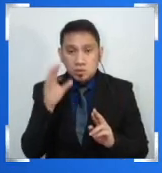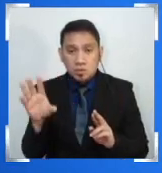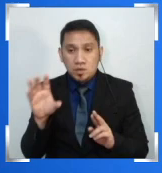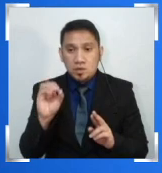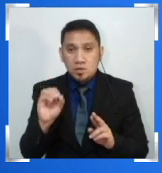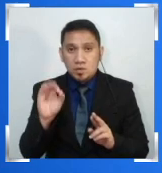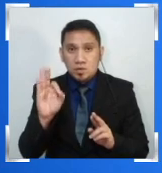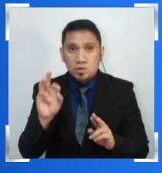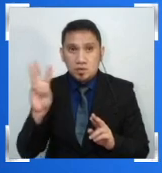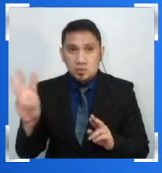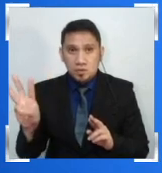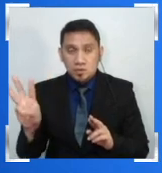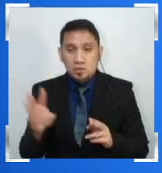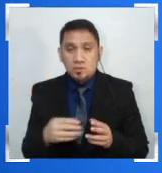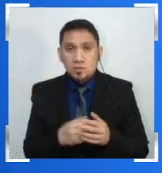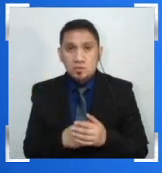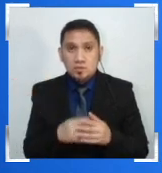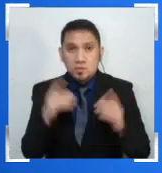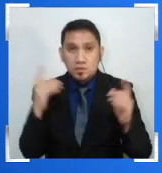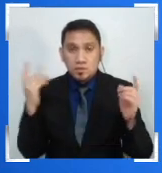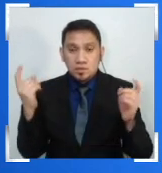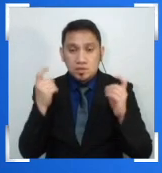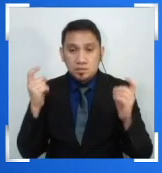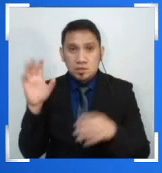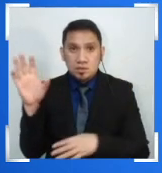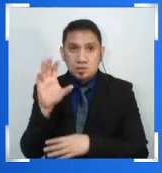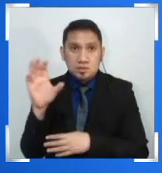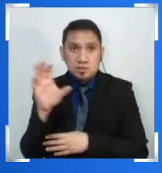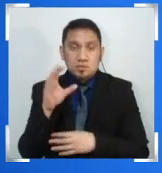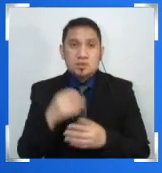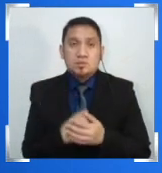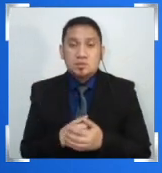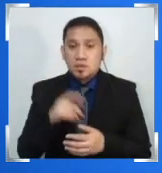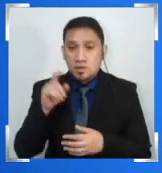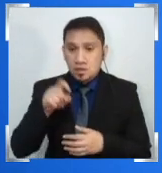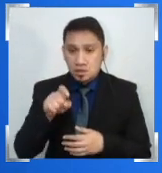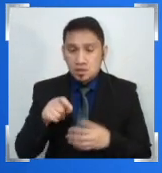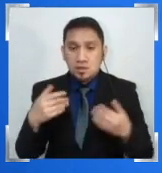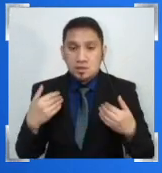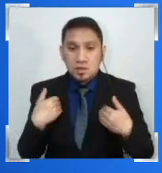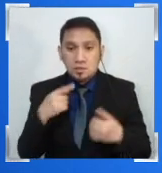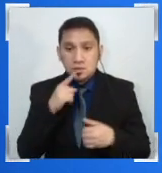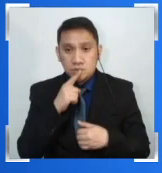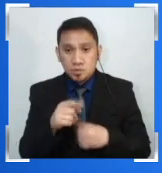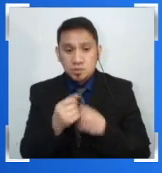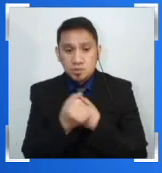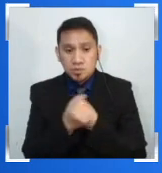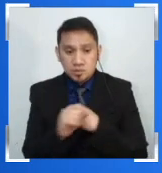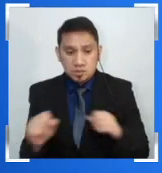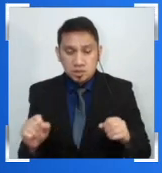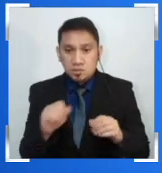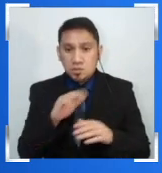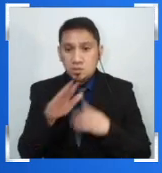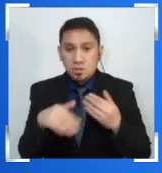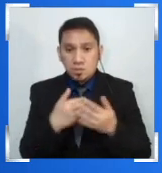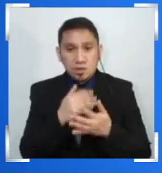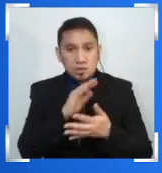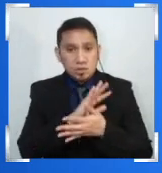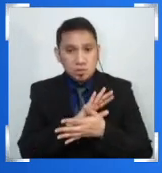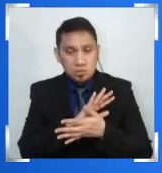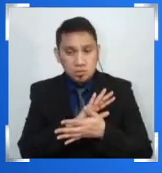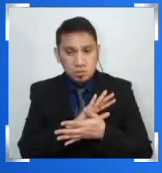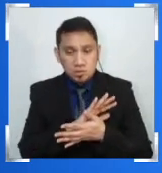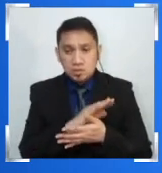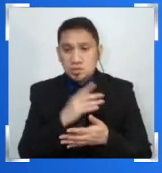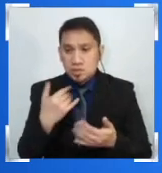workers para magdiwang ng Pasko sa bansa. Dapat daw ay masigurong ligtas sila sa COVID-19 para ligtas din ang uuwian